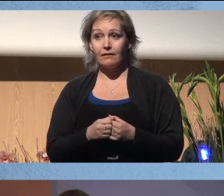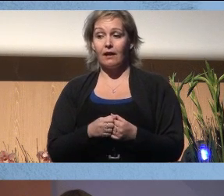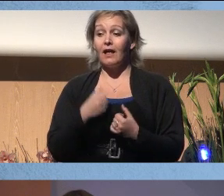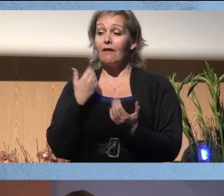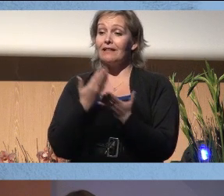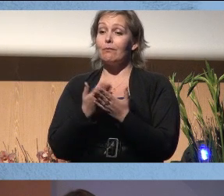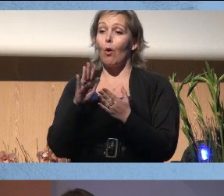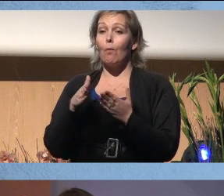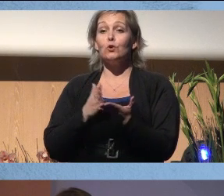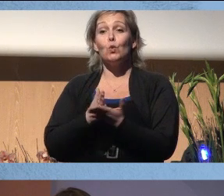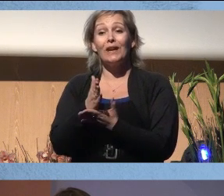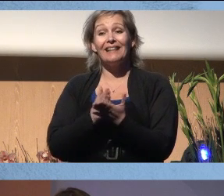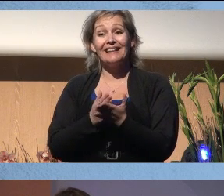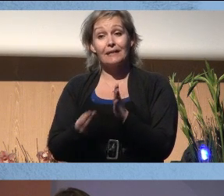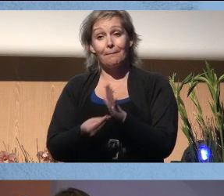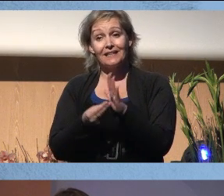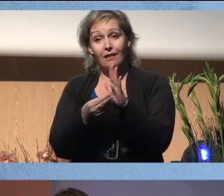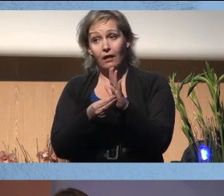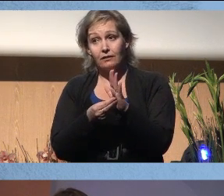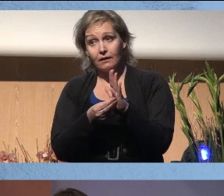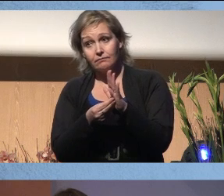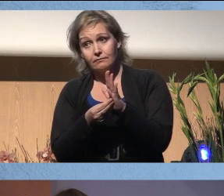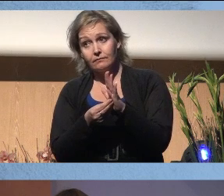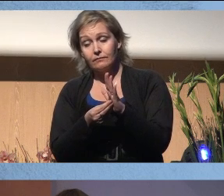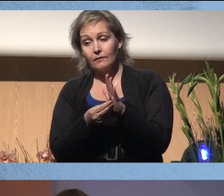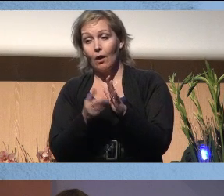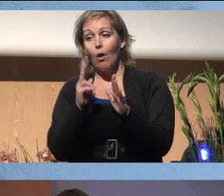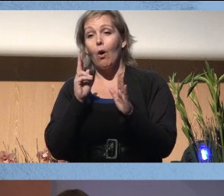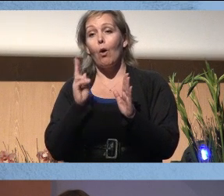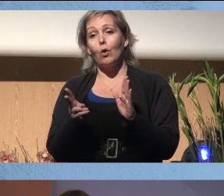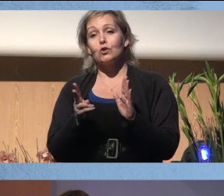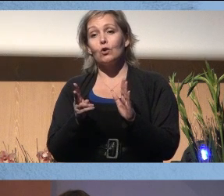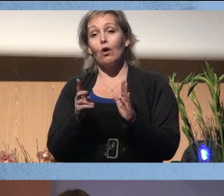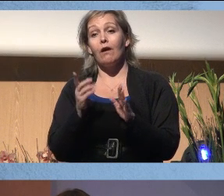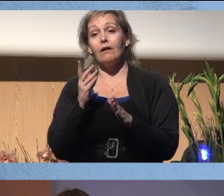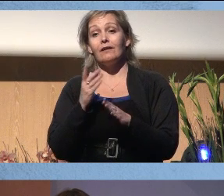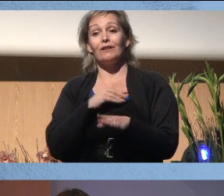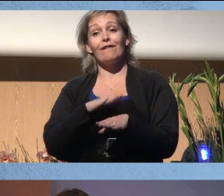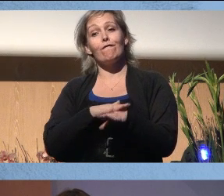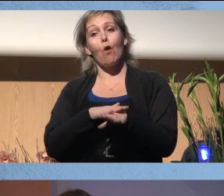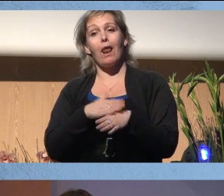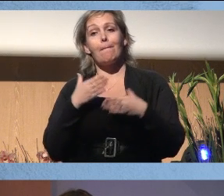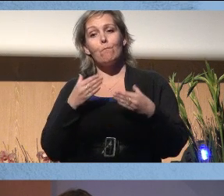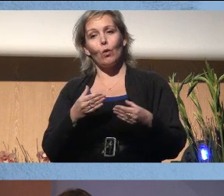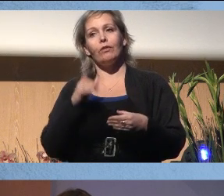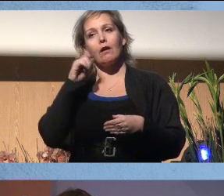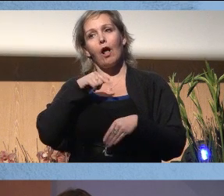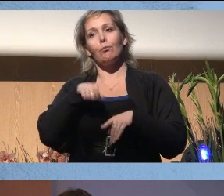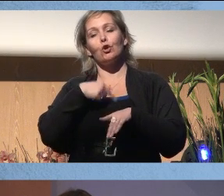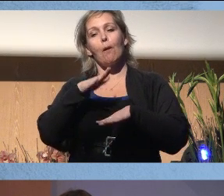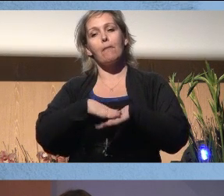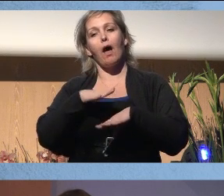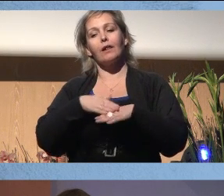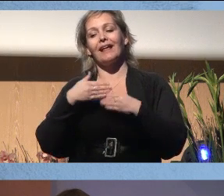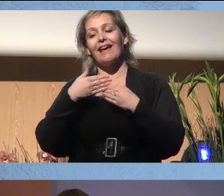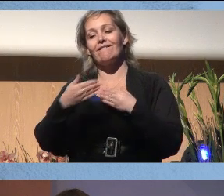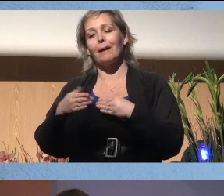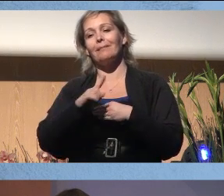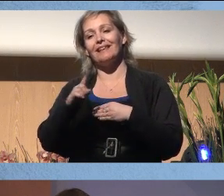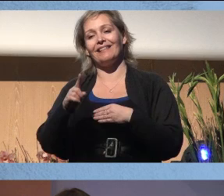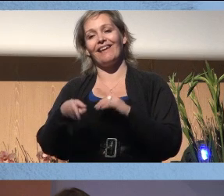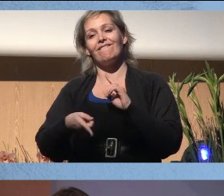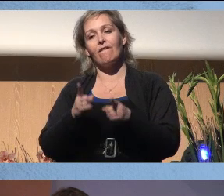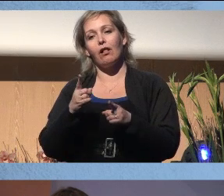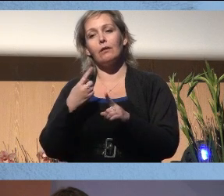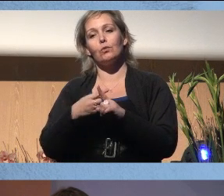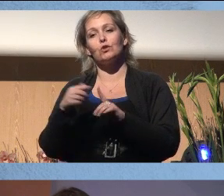får tilbud om juridisk bistand, og også, når de modne for det, planlegging av fremtidige valg